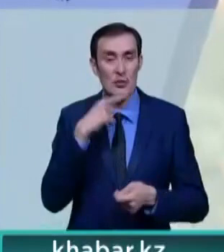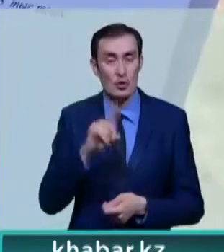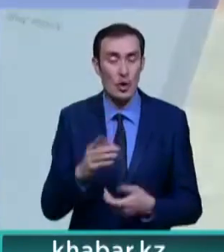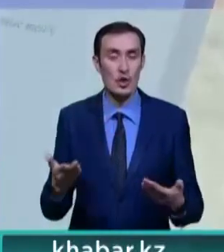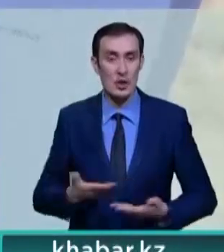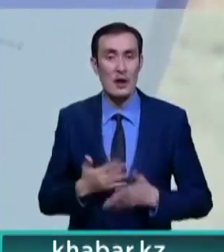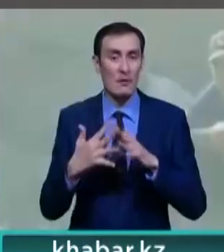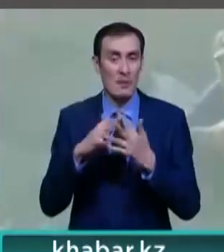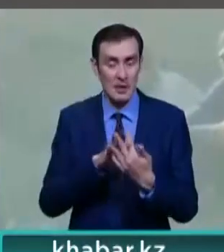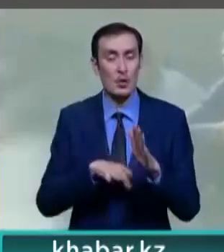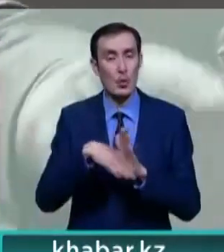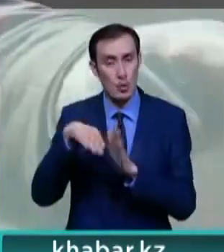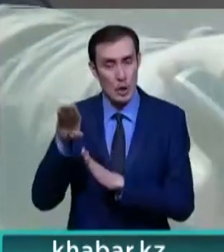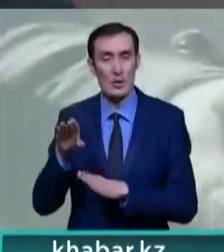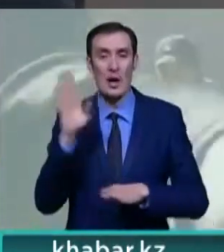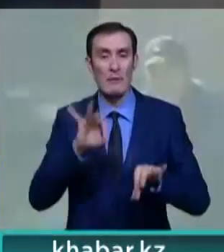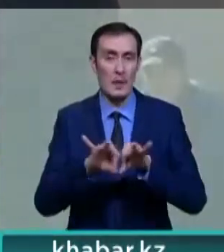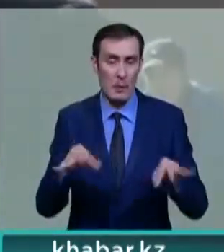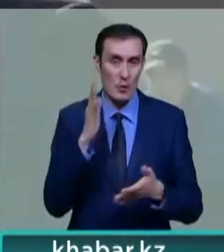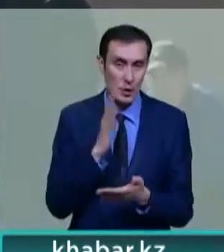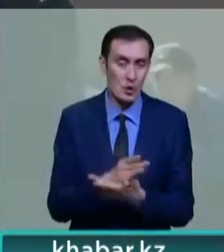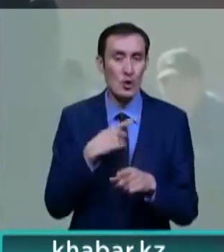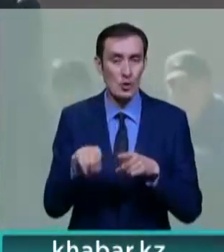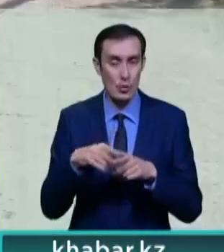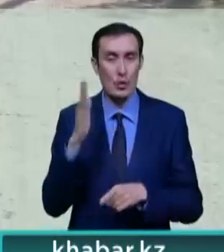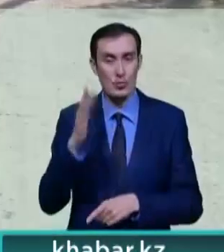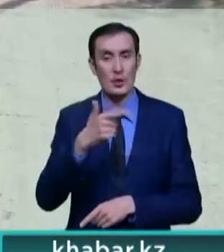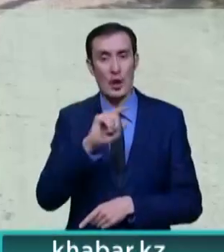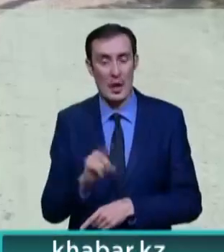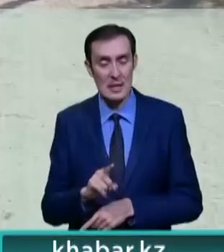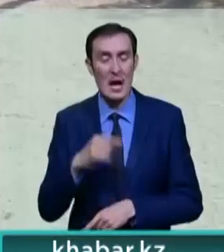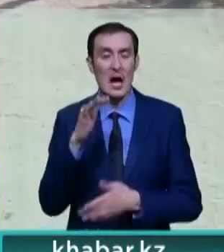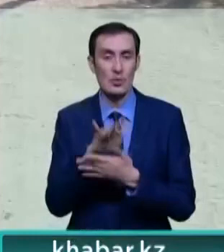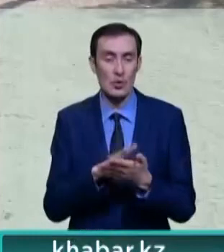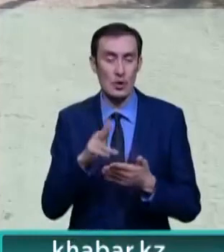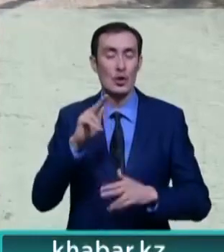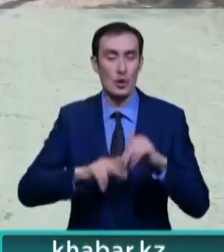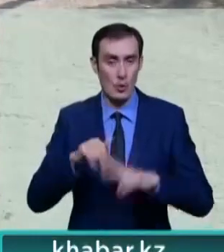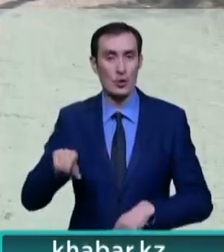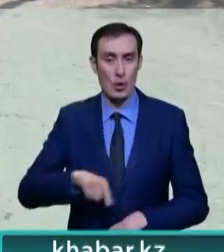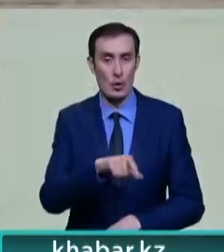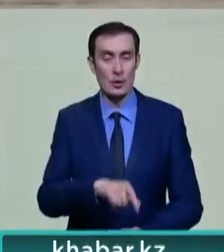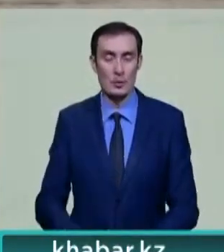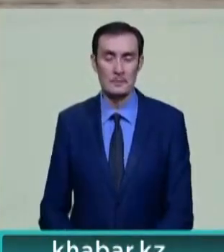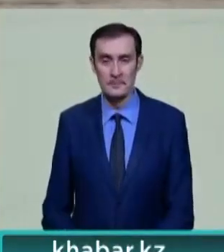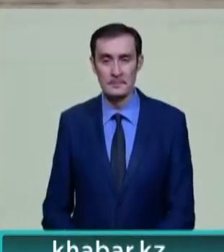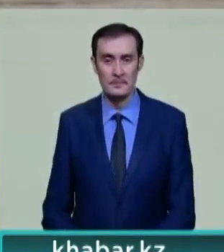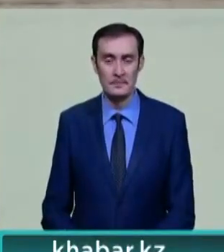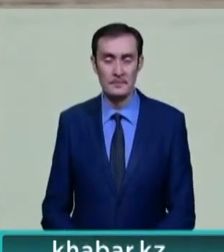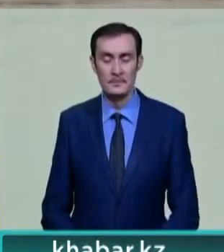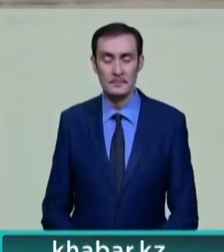жизнь в поселке налаживается. Водопровод подвели, на подходе природный газ, а следом и дороги появятся.